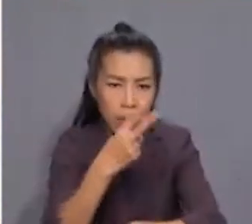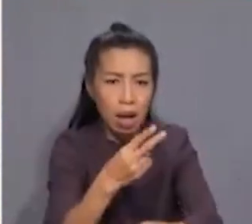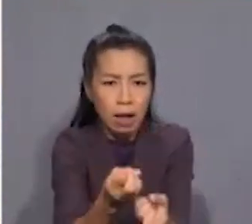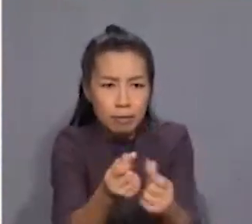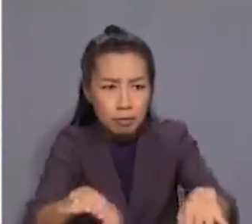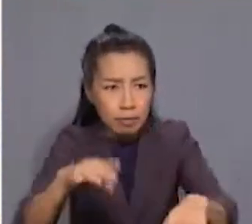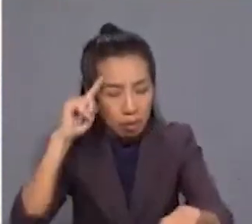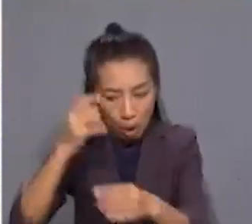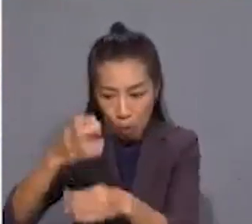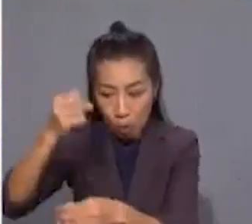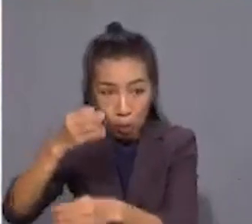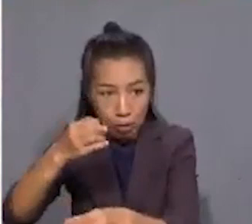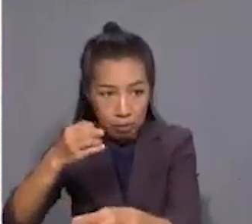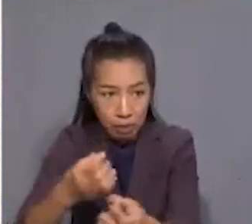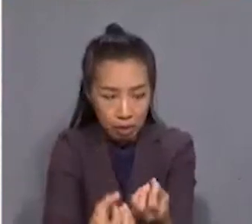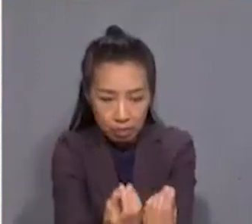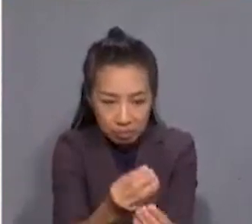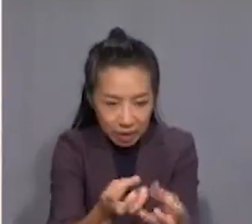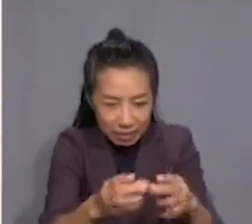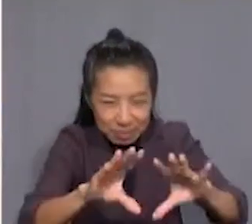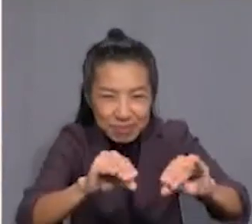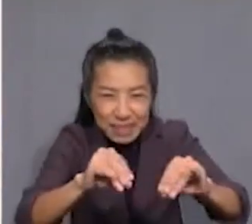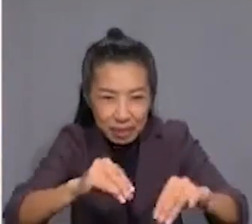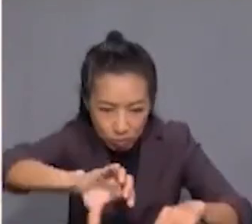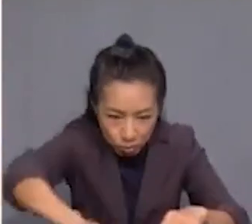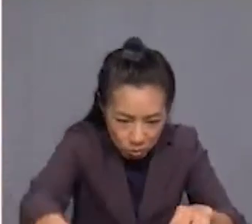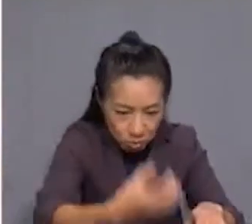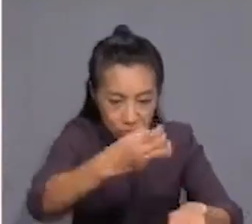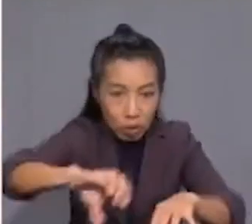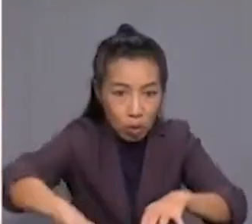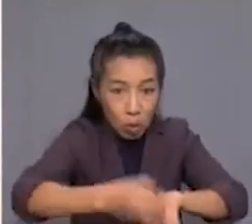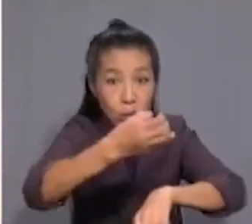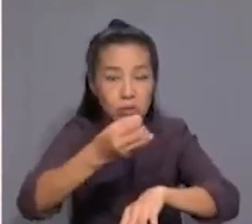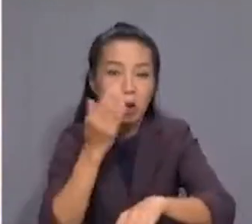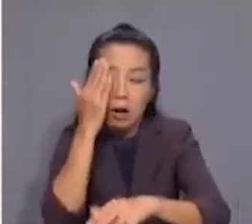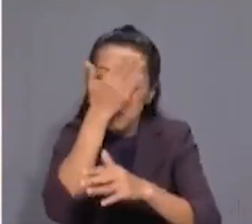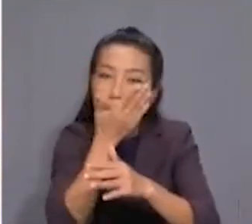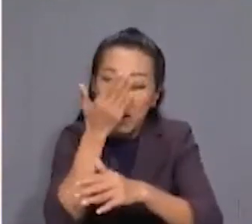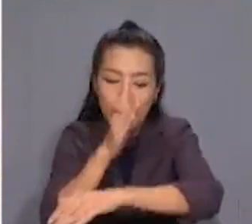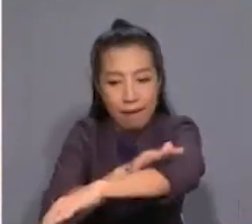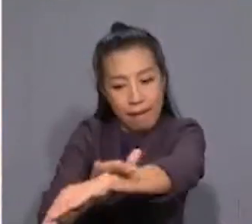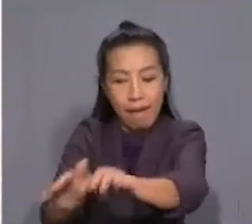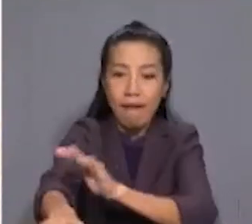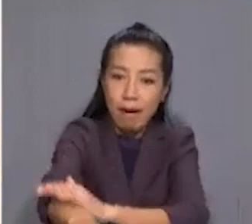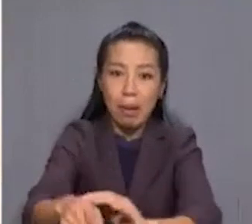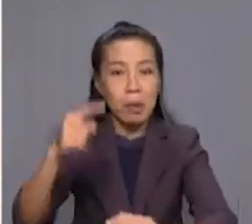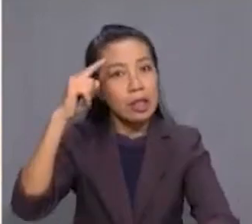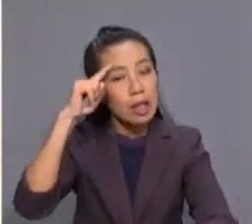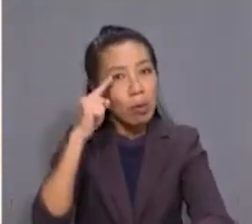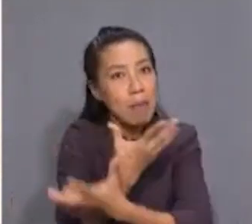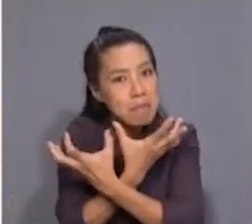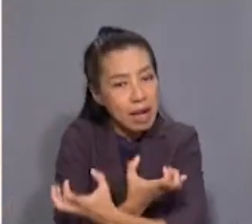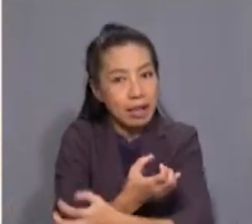การนำเอาขวดน้ำเปล่าไปใส่โคลนที่ผุดขึ้นมาบริเวณกลางทุ่งนาแล้วก็นำไปพอกตัวพอกหน้านะครับเพื่อที่จะรักษาโรคปวดเมื่อยต